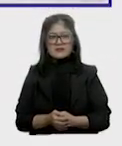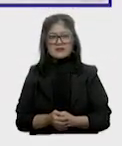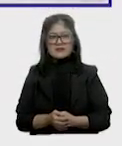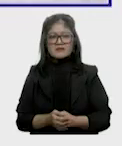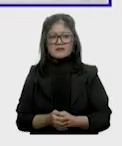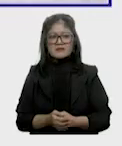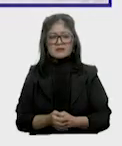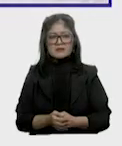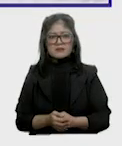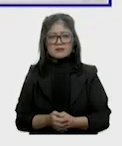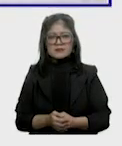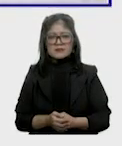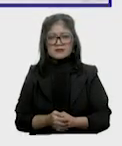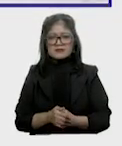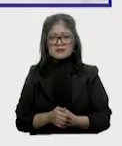Siapa sih dia?